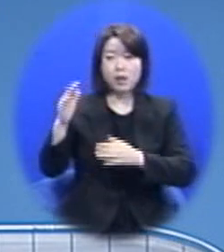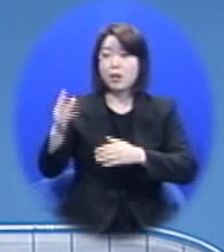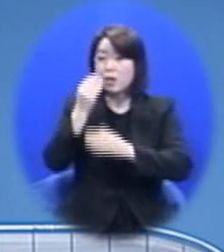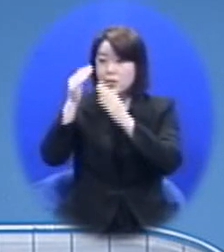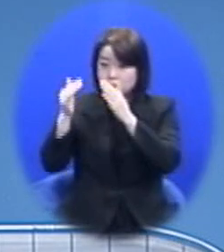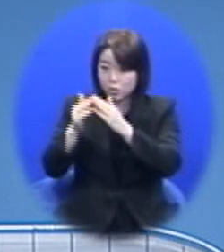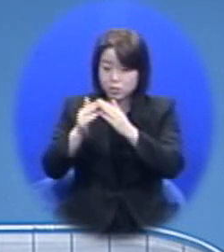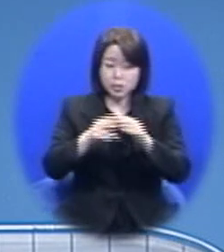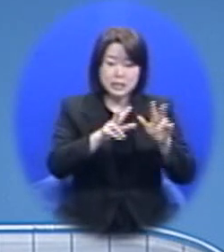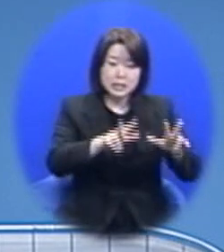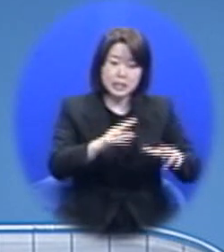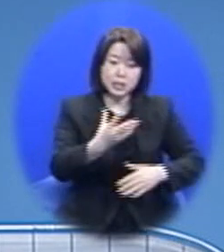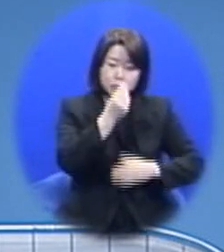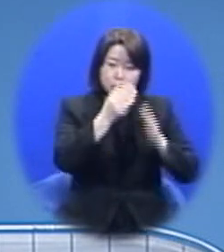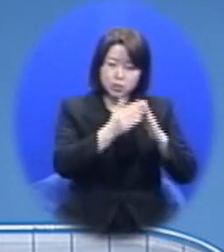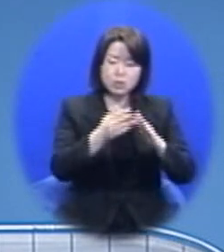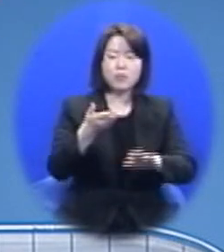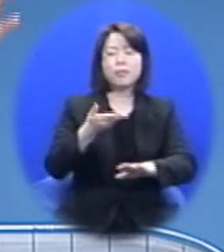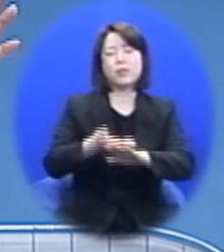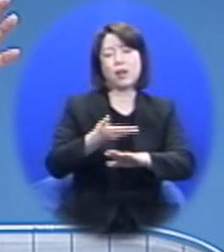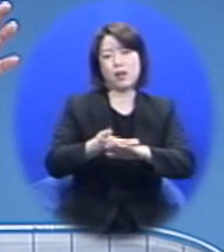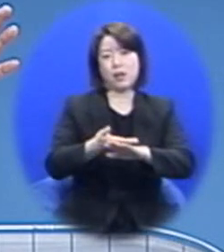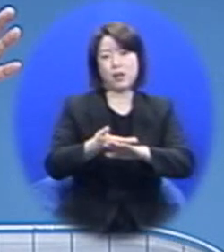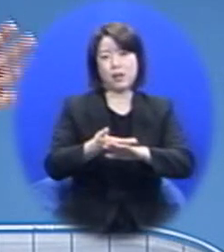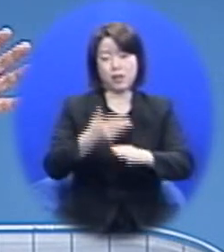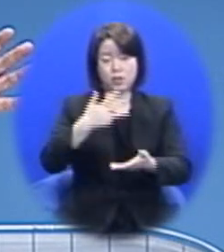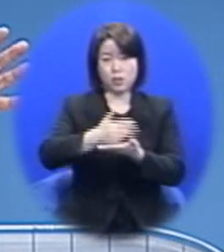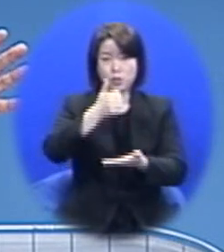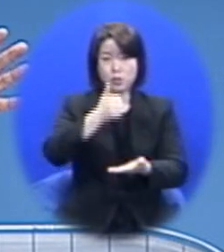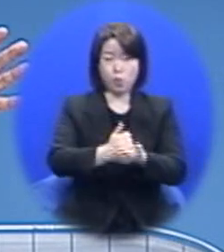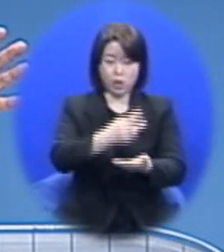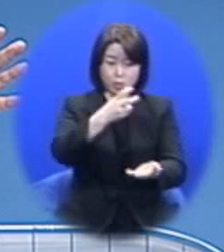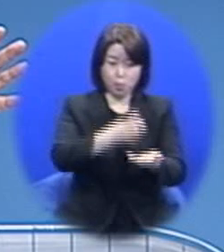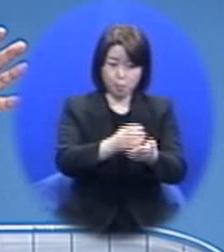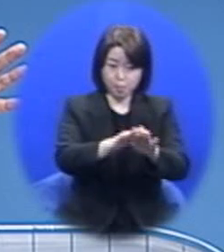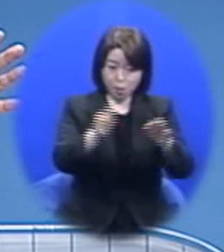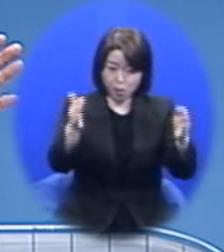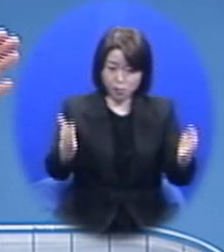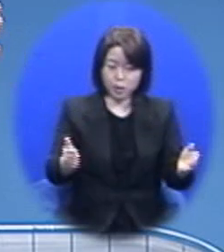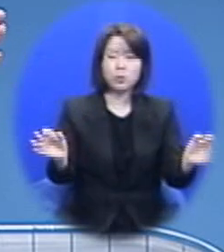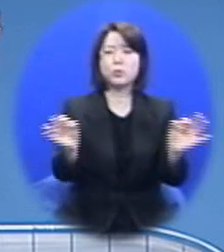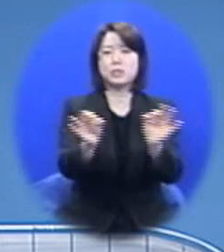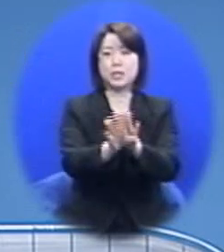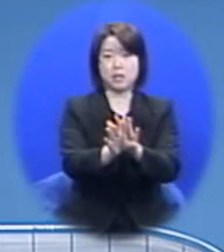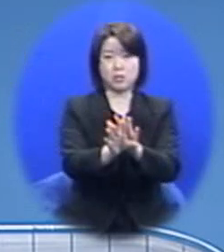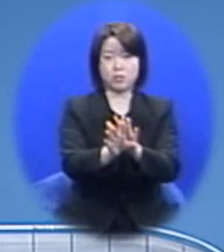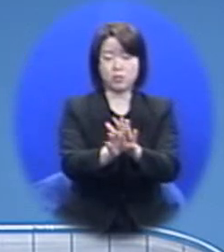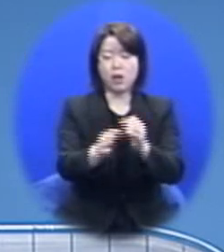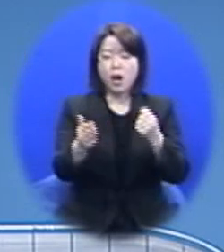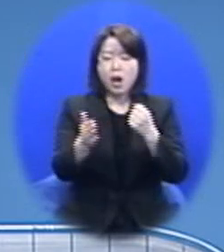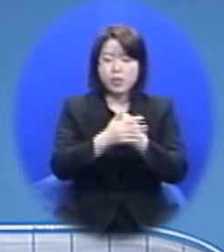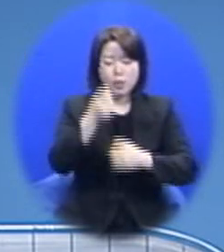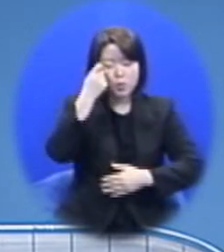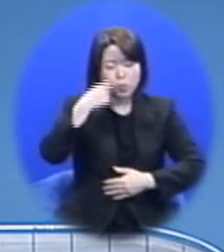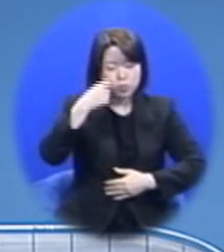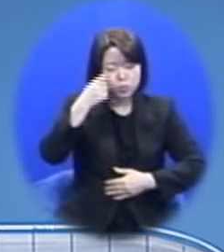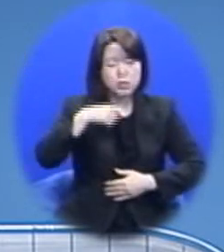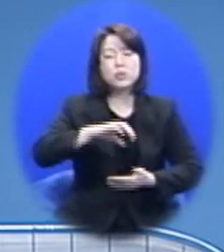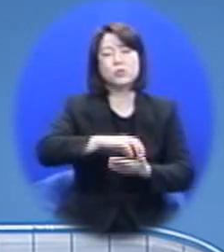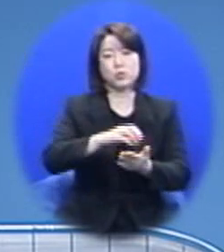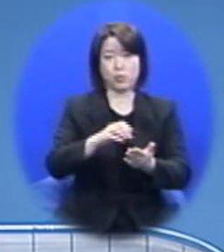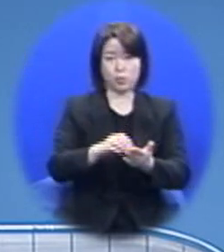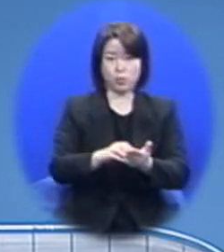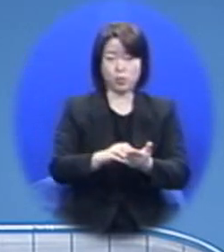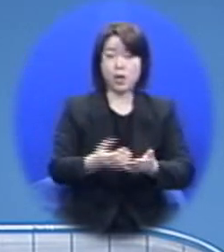성전은 너무 다르니까 여호와의 법궤도 없어져 버렸고 그래서 울었을 정도입니다.